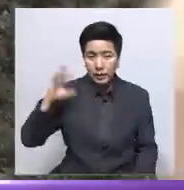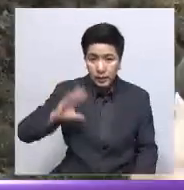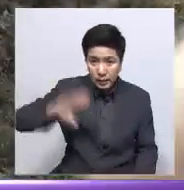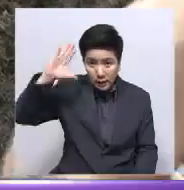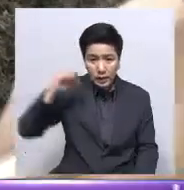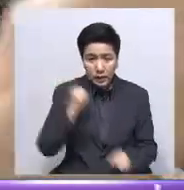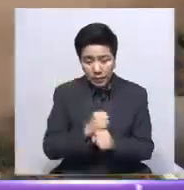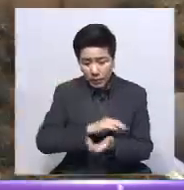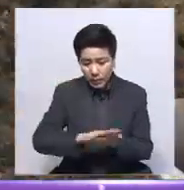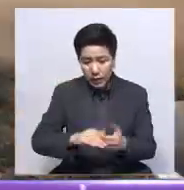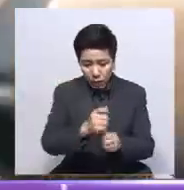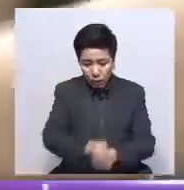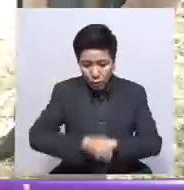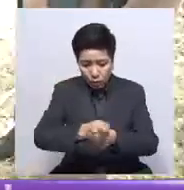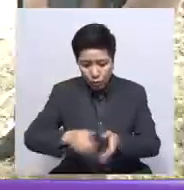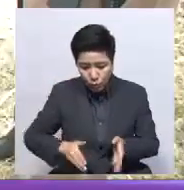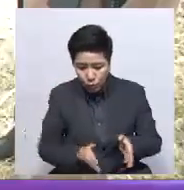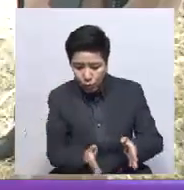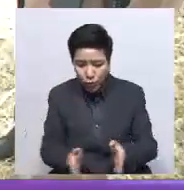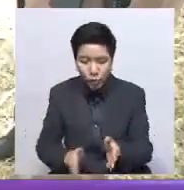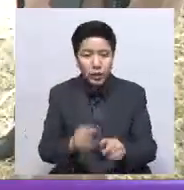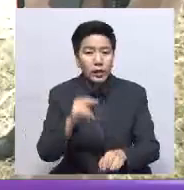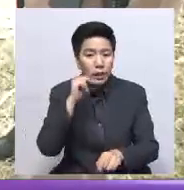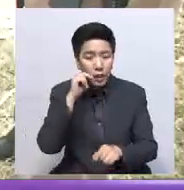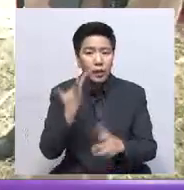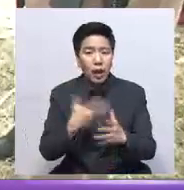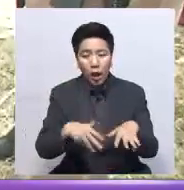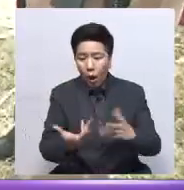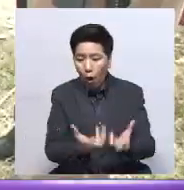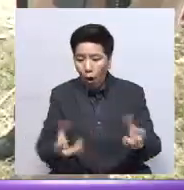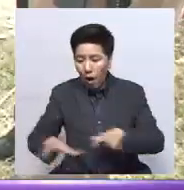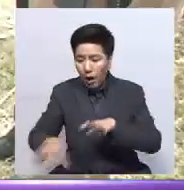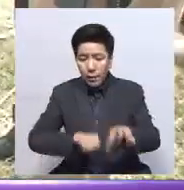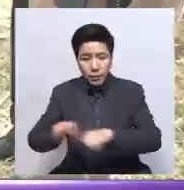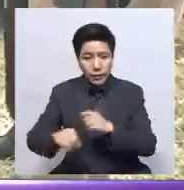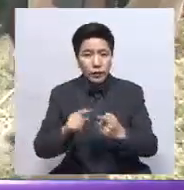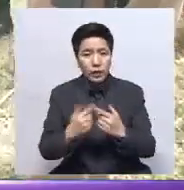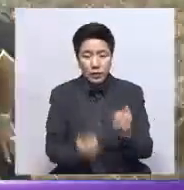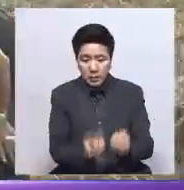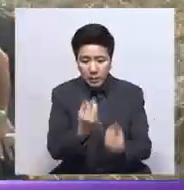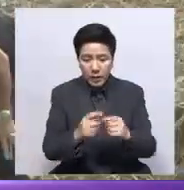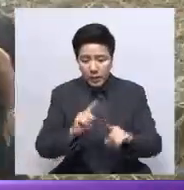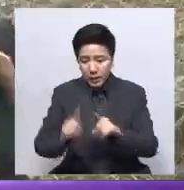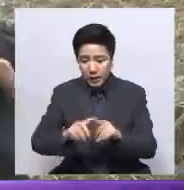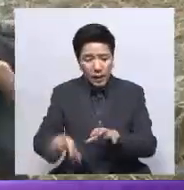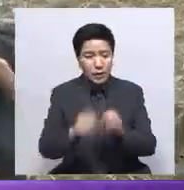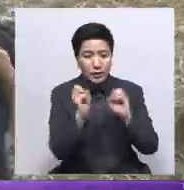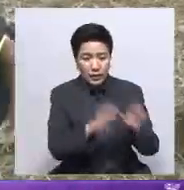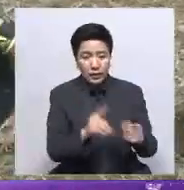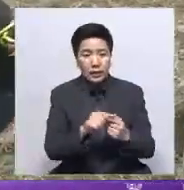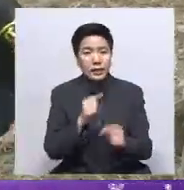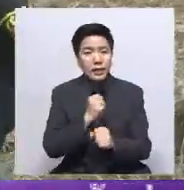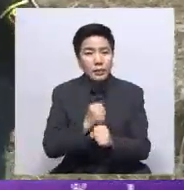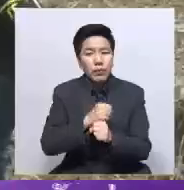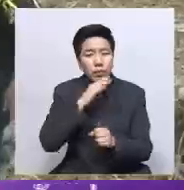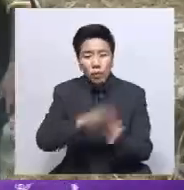ร่วมกันทำความสะอาดขุดลอกคูคลองเปิดทางน้ำไหลจัดเก็บผักตบชวากำจัดวัชพืชริมตลิ่งการจัดเก็บ